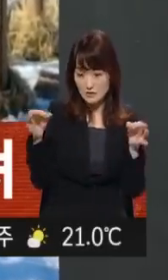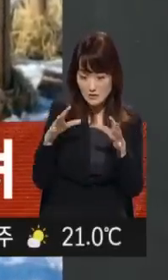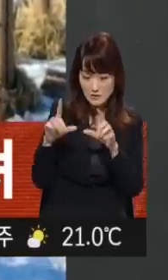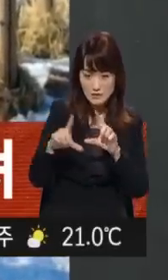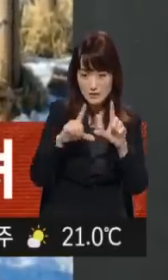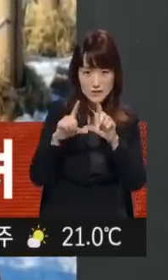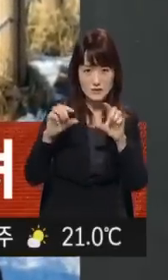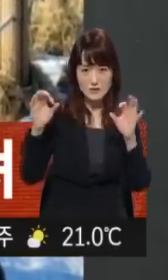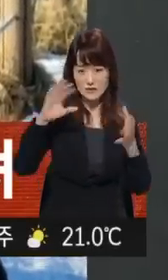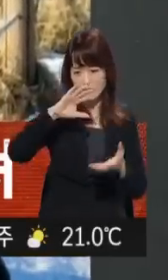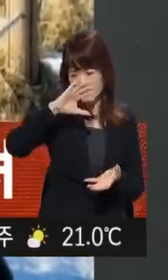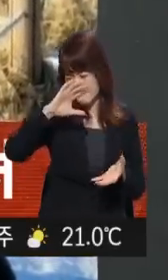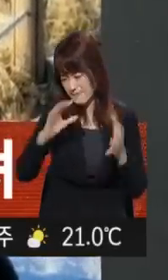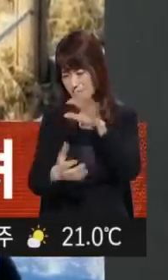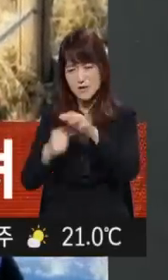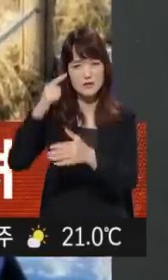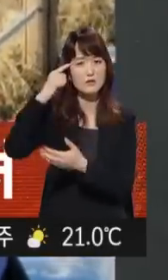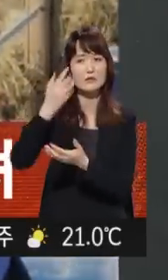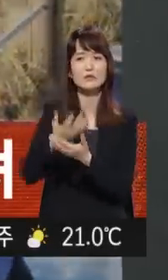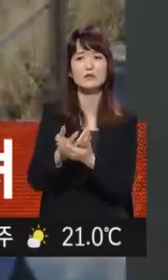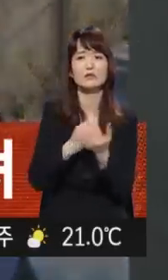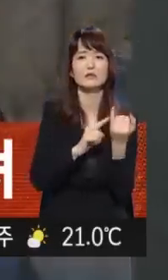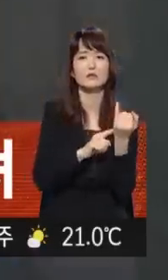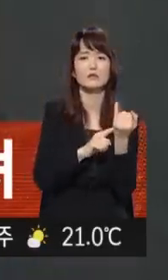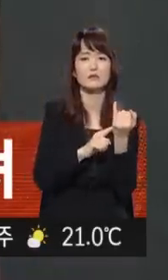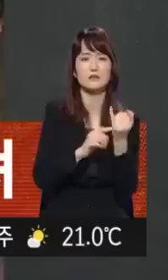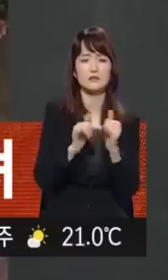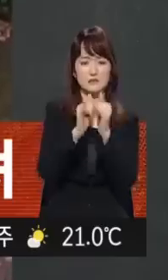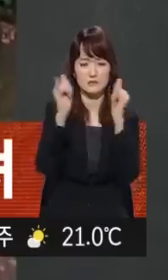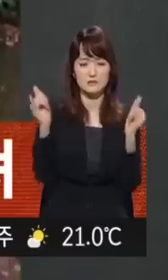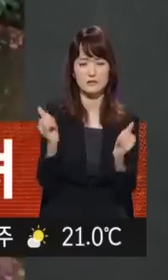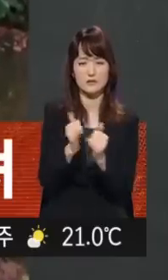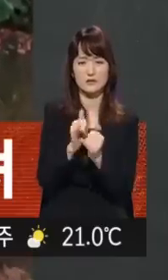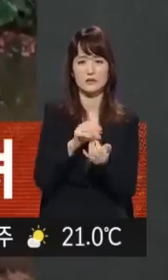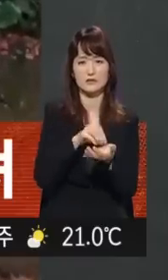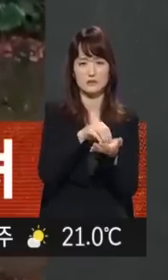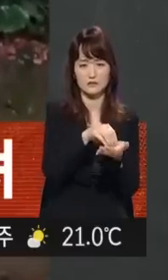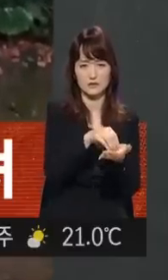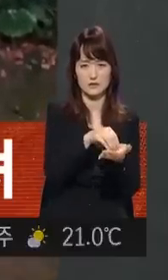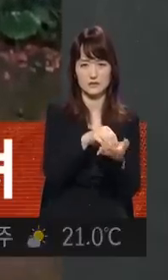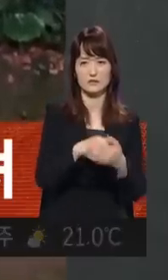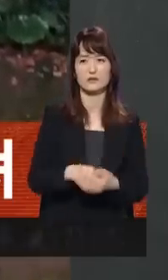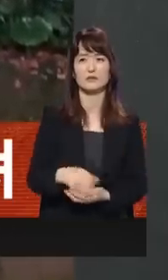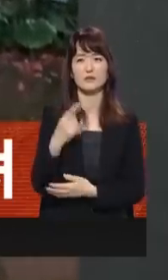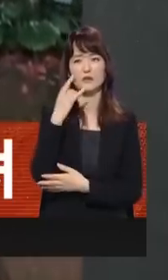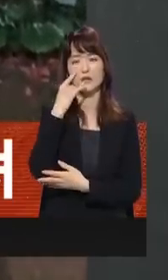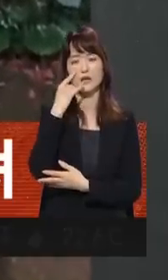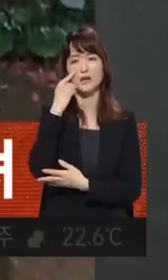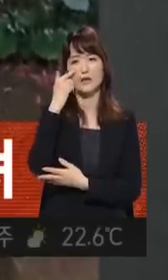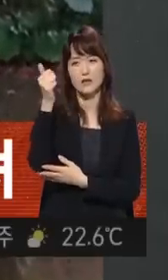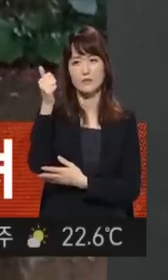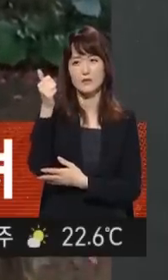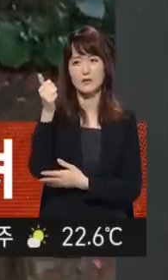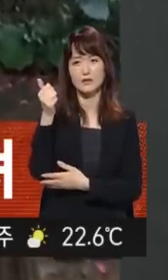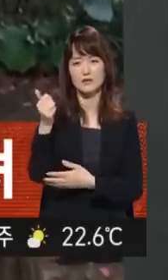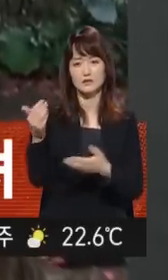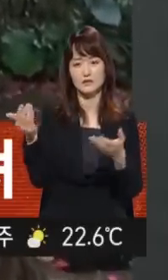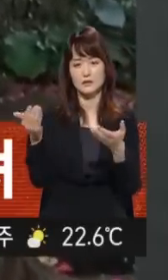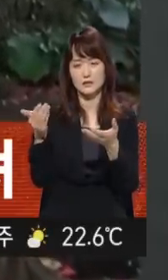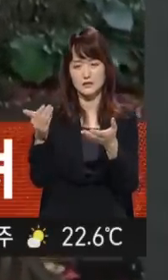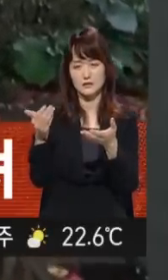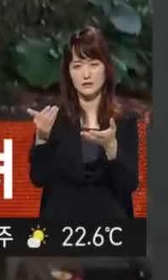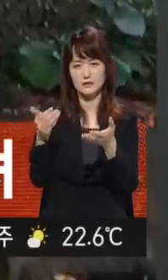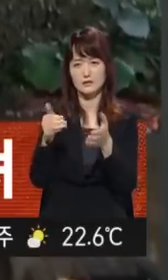충격을 받은 상황입니다이 피해 여성은 사회초년생인데 최근에 아버지가 정년퇴직을 했다고 합니다 이런 아버지를 살뜰히 챙기던